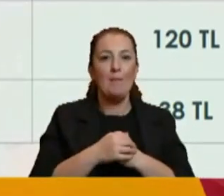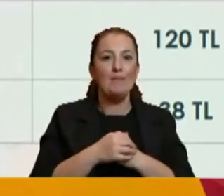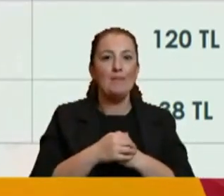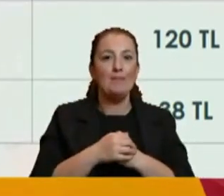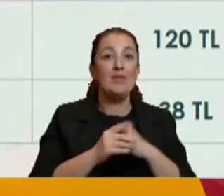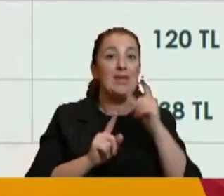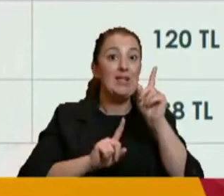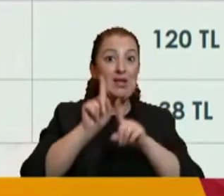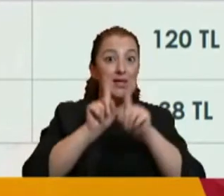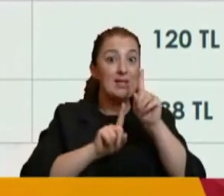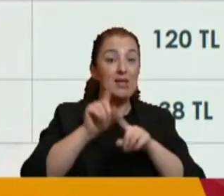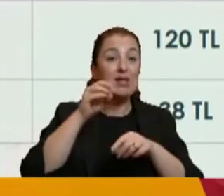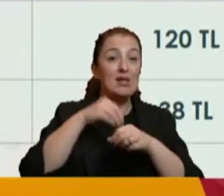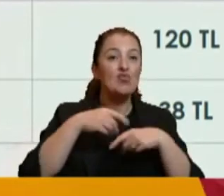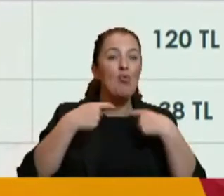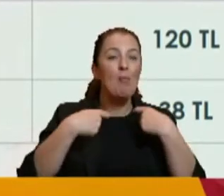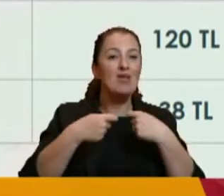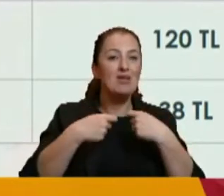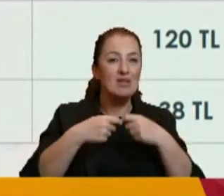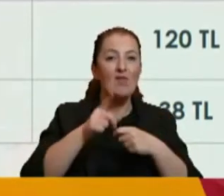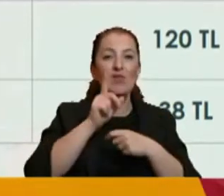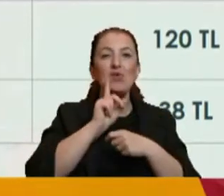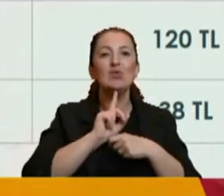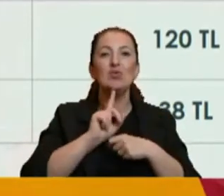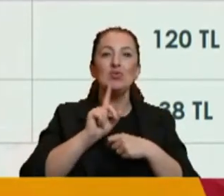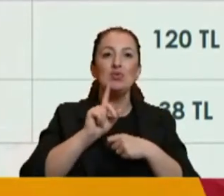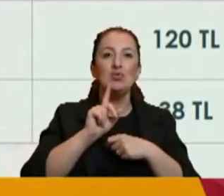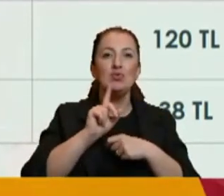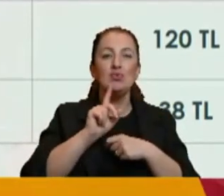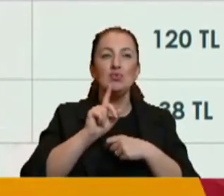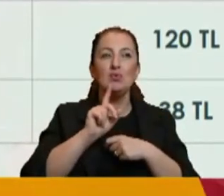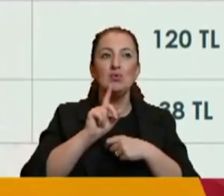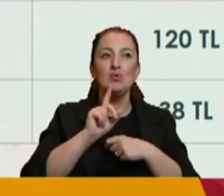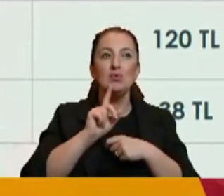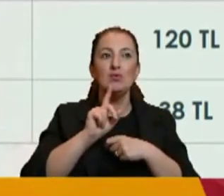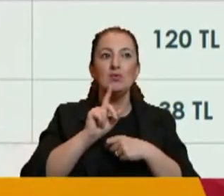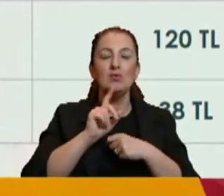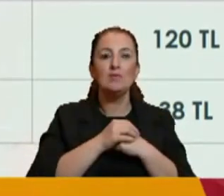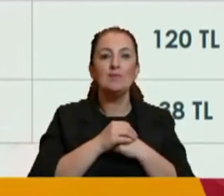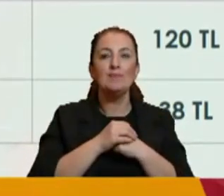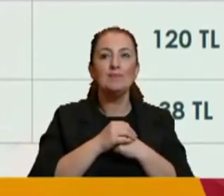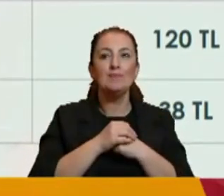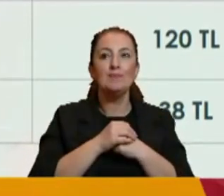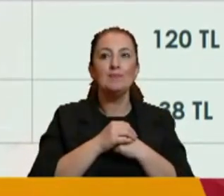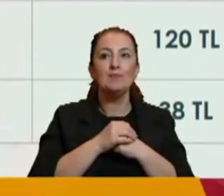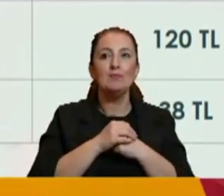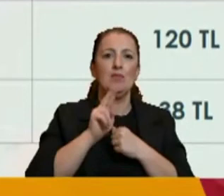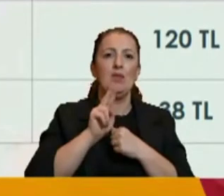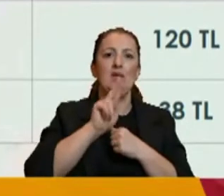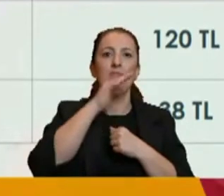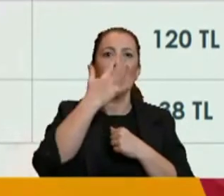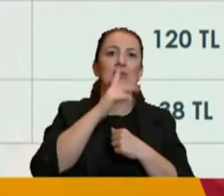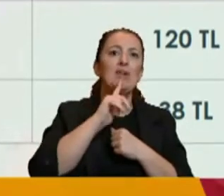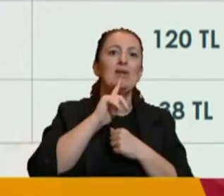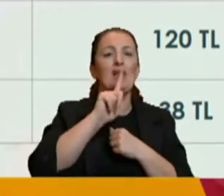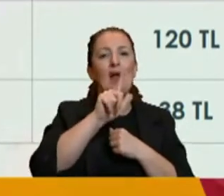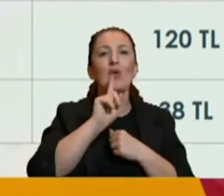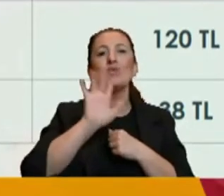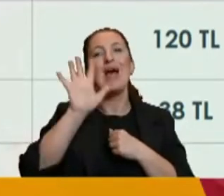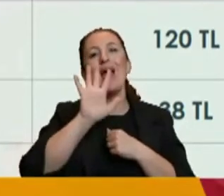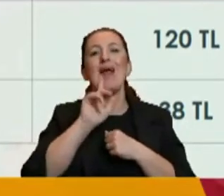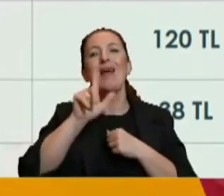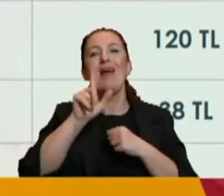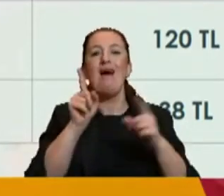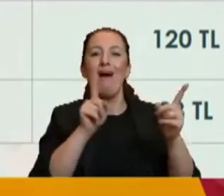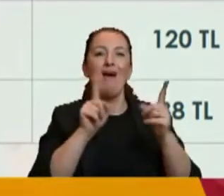internet masrafı kı işe şeyini de yazmış arkadaşlar 75 ile 150 lira